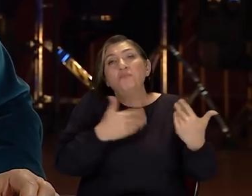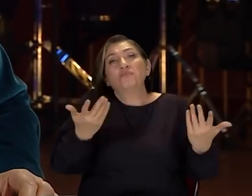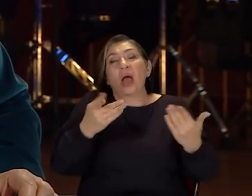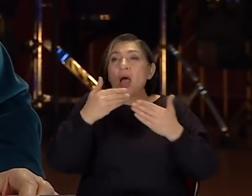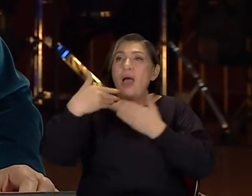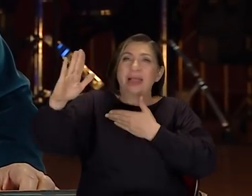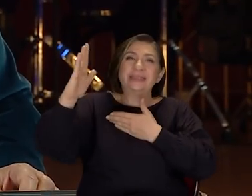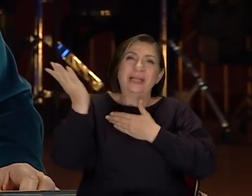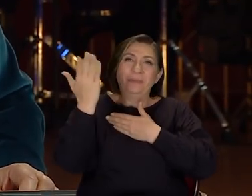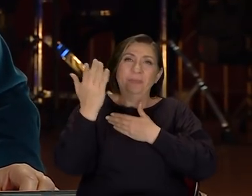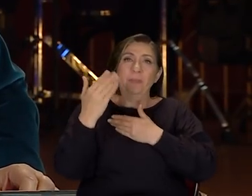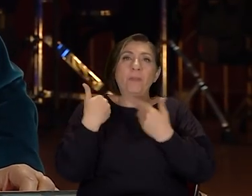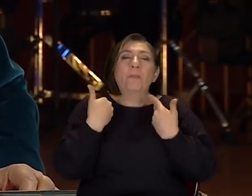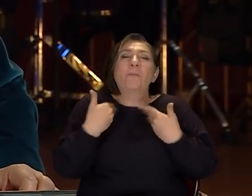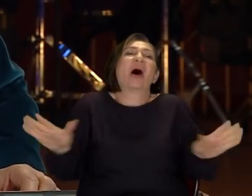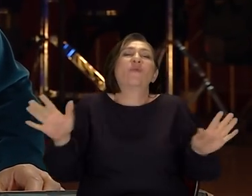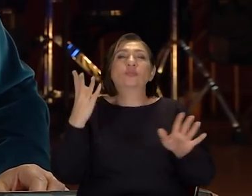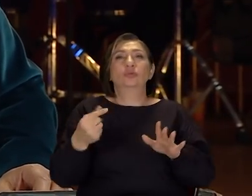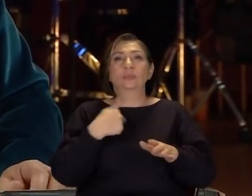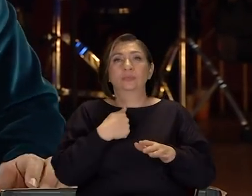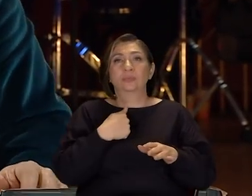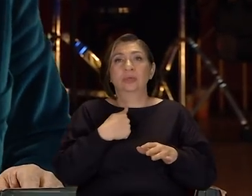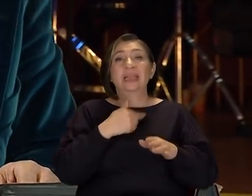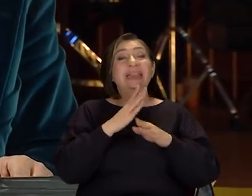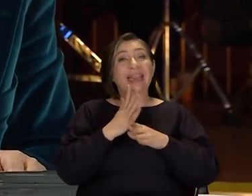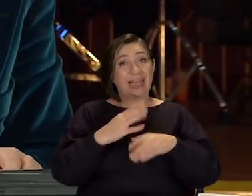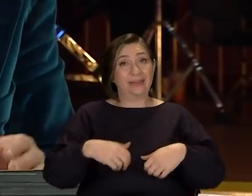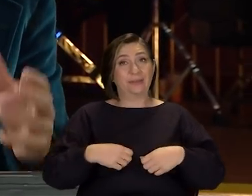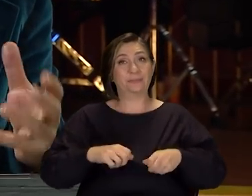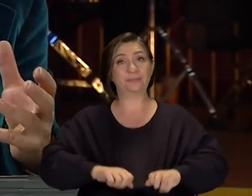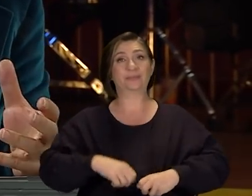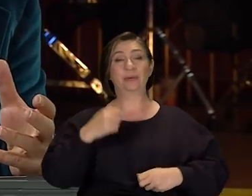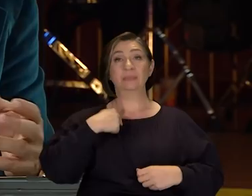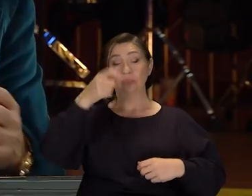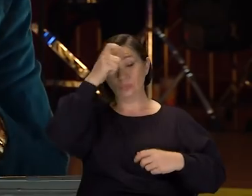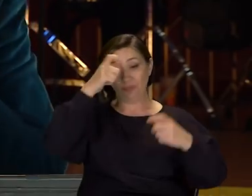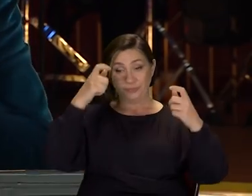ondan ayrılsaydım perişan olmuştum. Çünkü